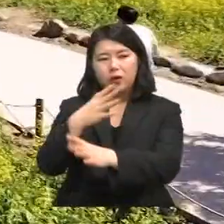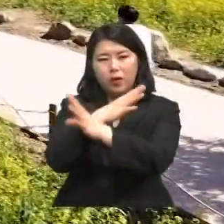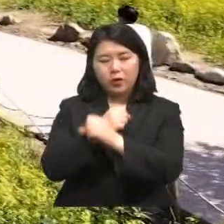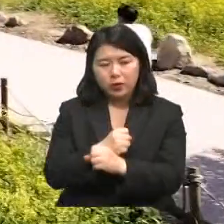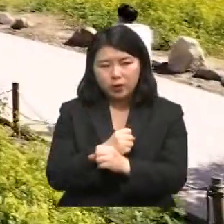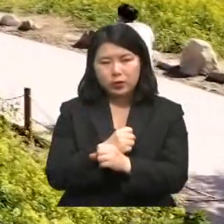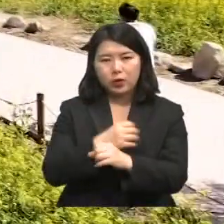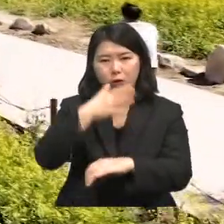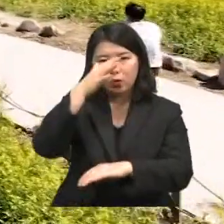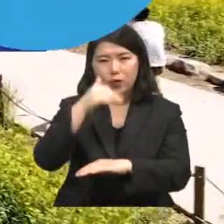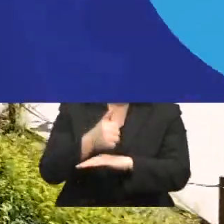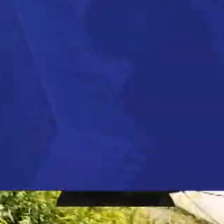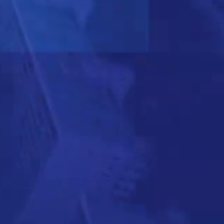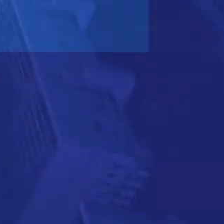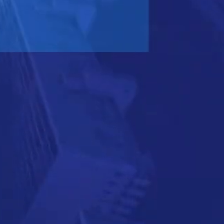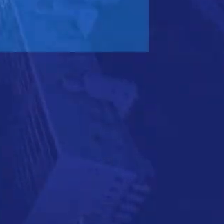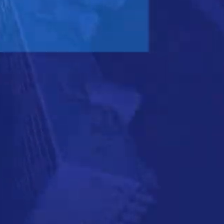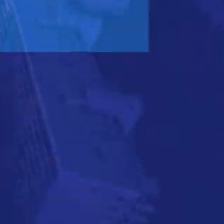허가를